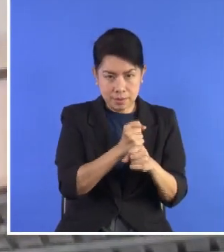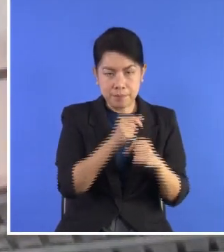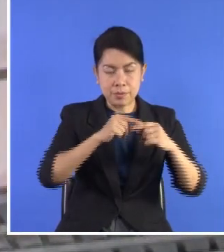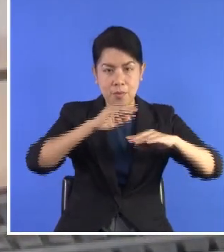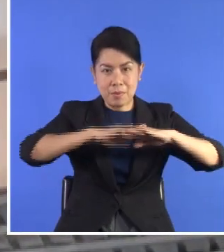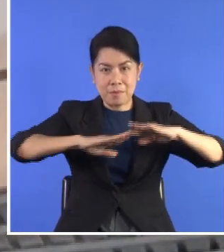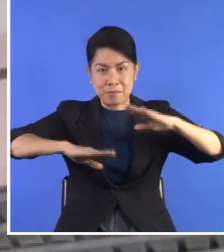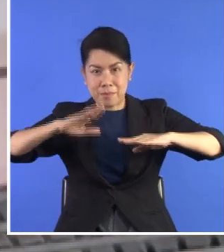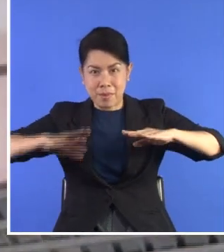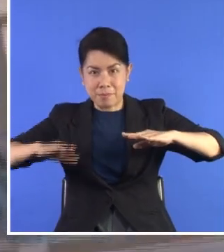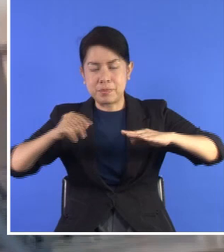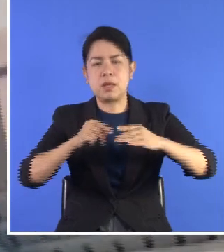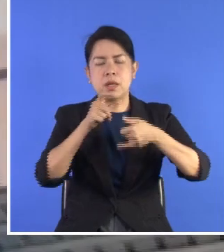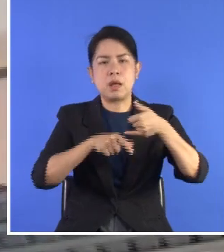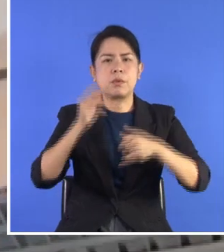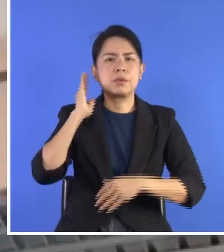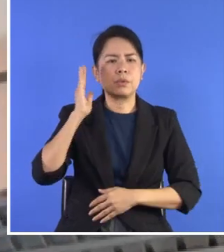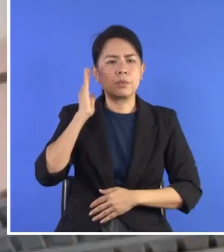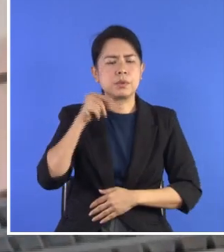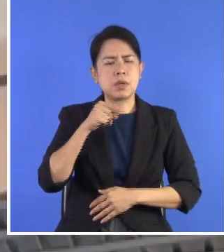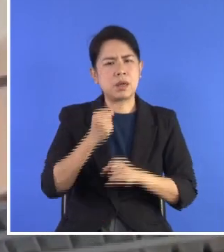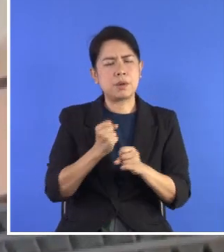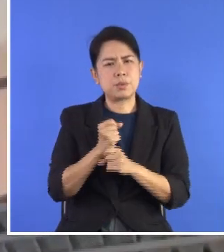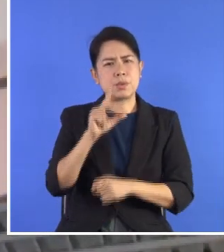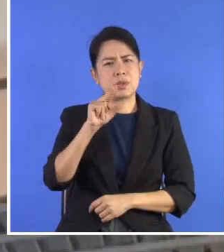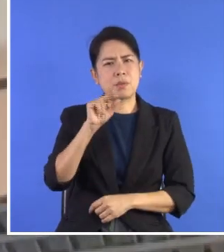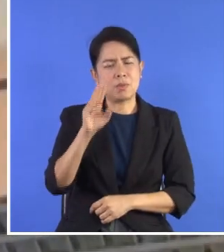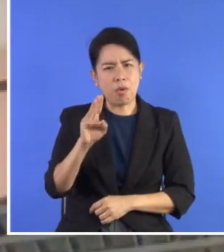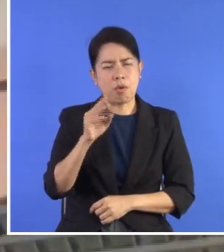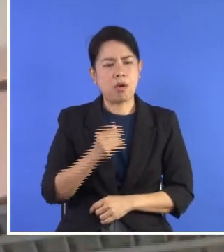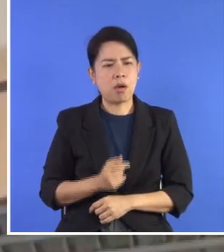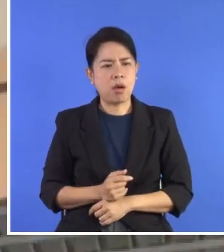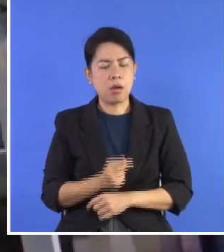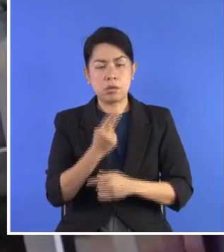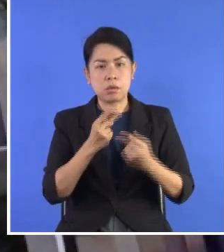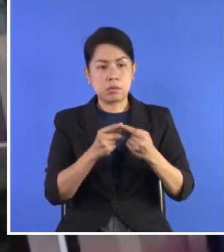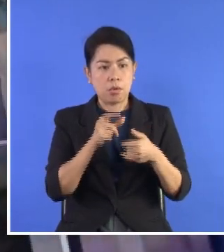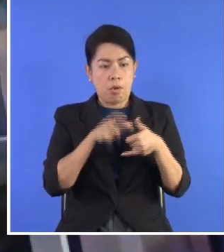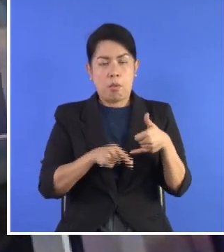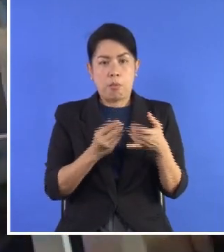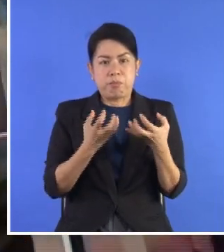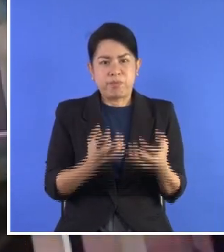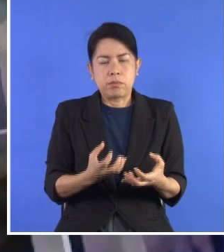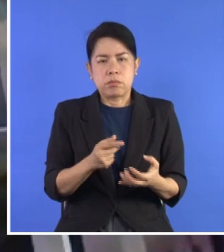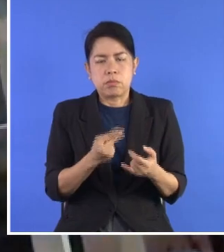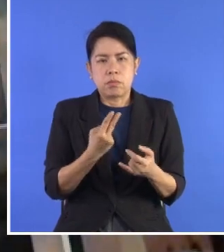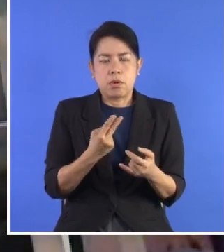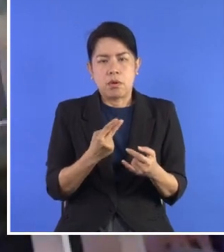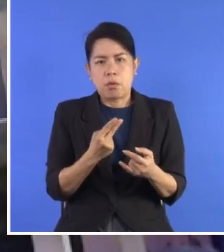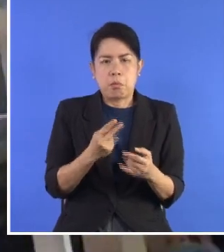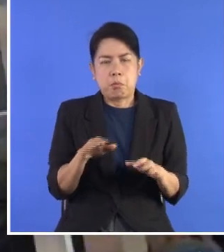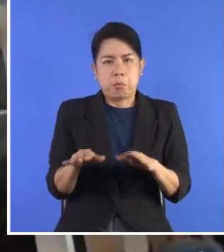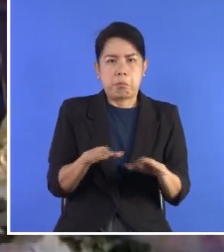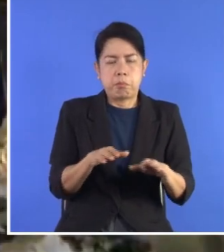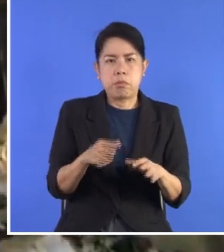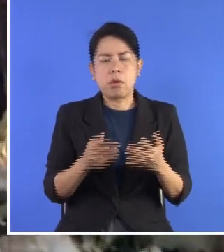อายุ 36ปีนอนตัวแข็งเลยค่ะขยับไม่ได้เพื่อนร่วมงานอีก 2คนก็นั่งดูแลอยู่ข้างๆเพราะครั้นจะช่วย